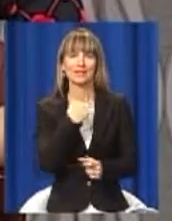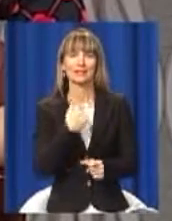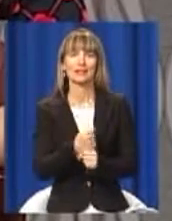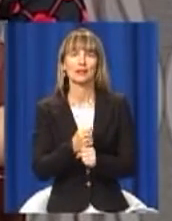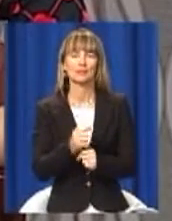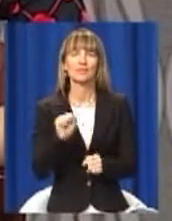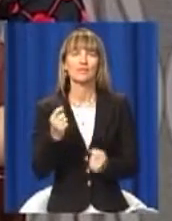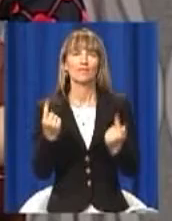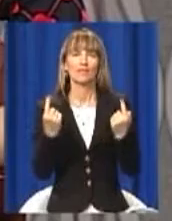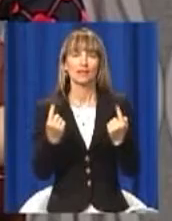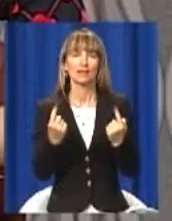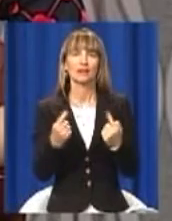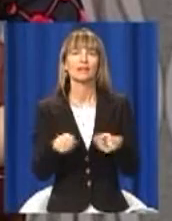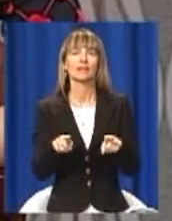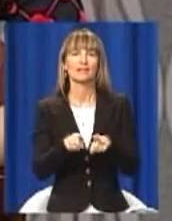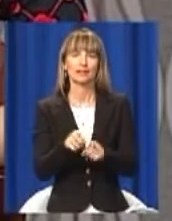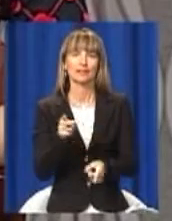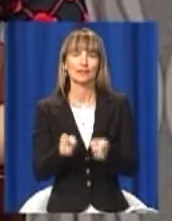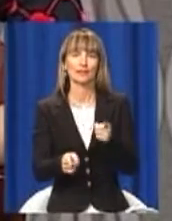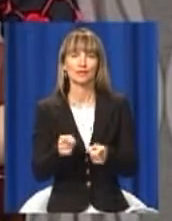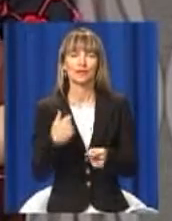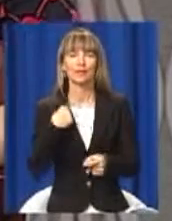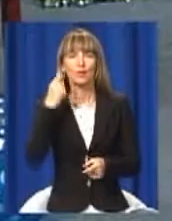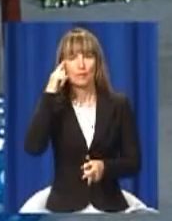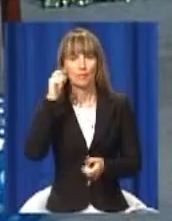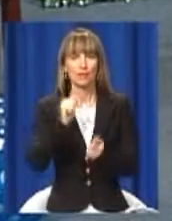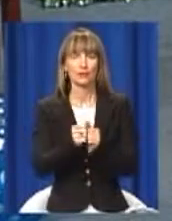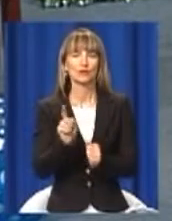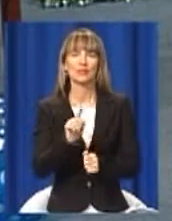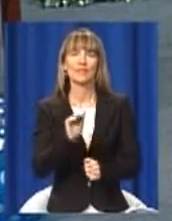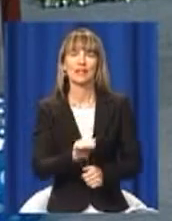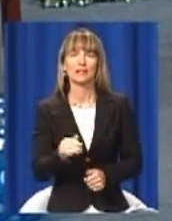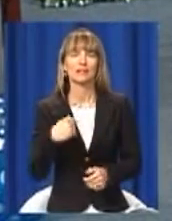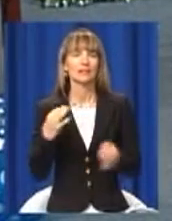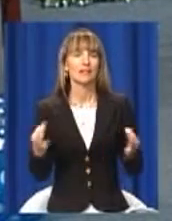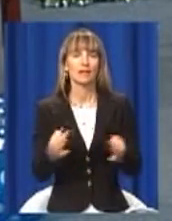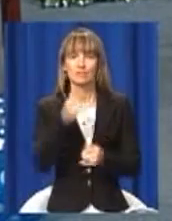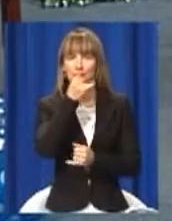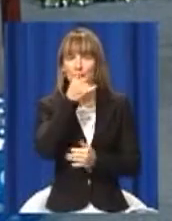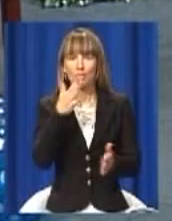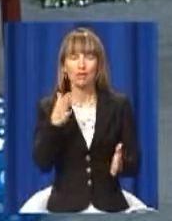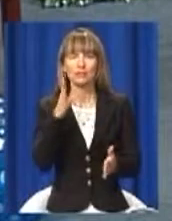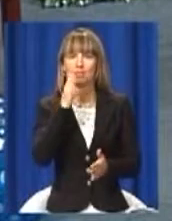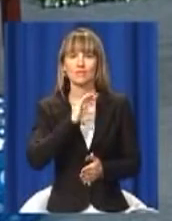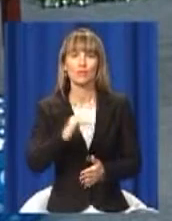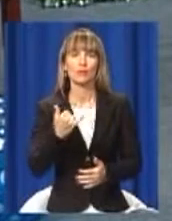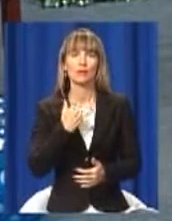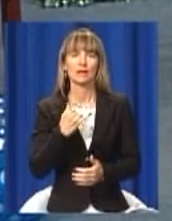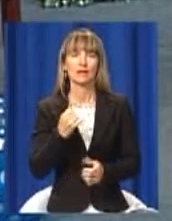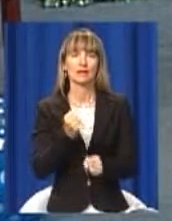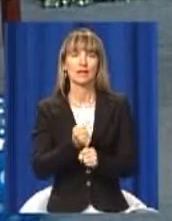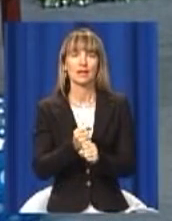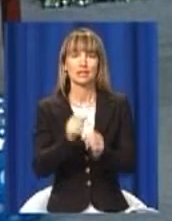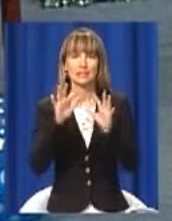А великих? Великих теж іноді. Я пам'ятаю, що в дитинстві я взагалі ніколи не могла, не вдавалося в мене зліпити сніговика. І в